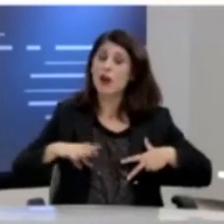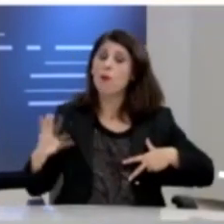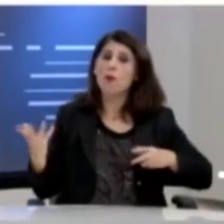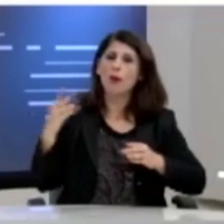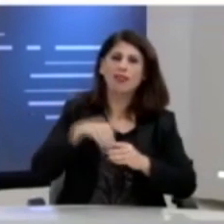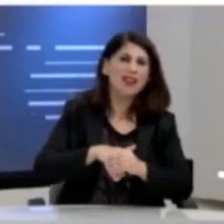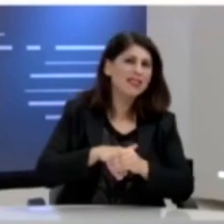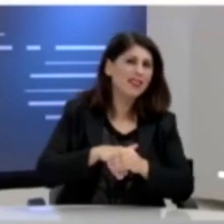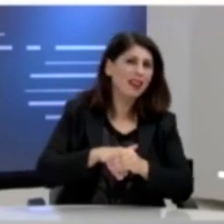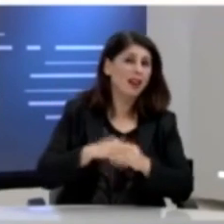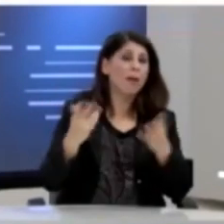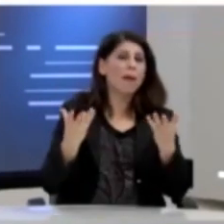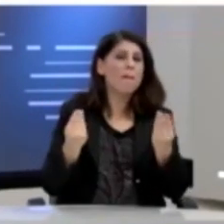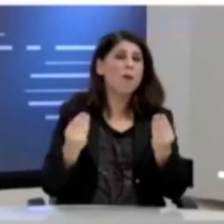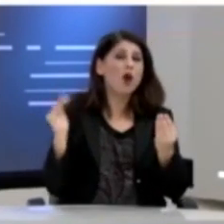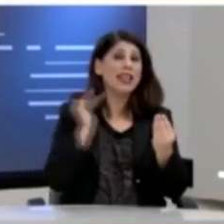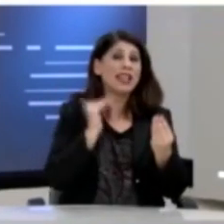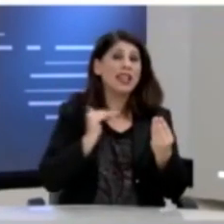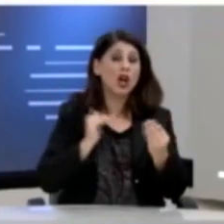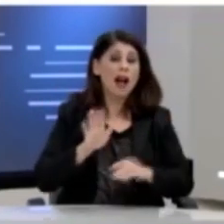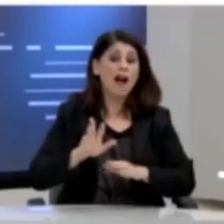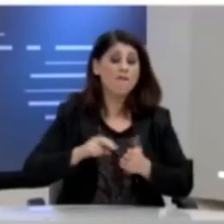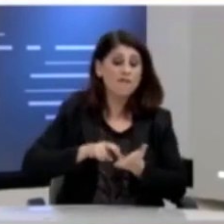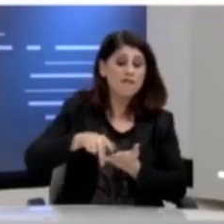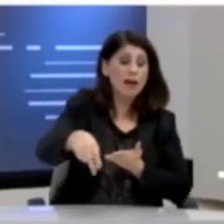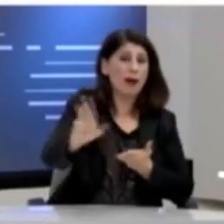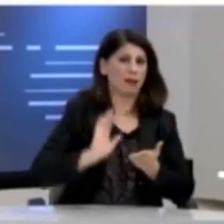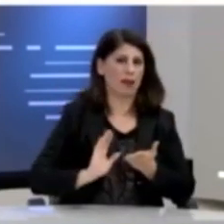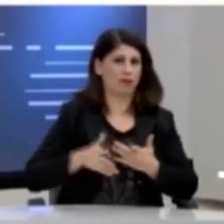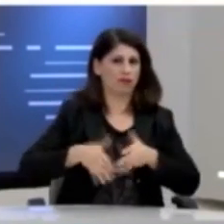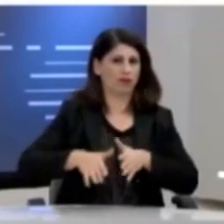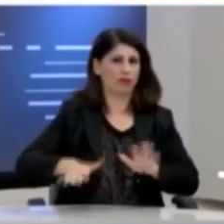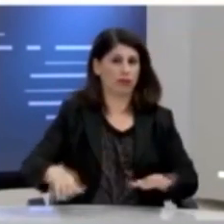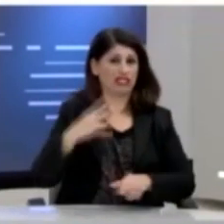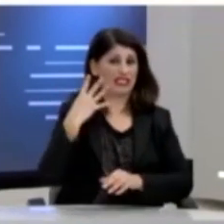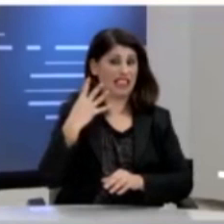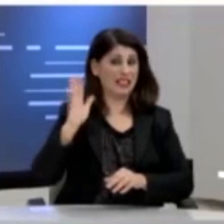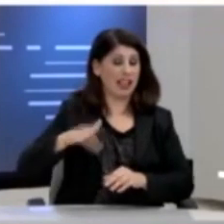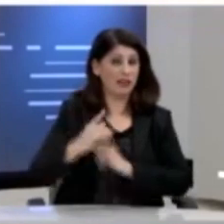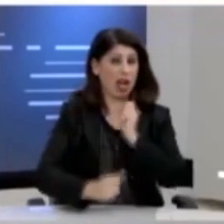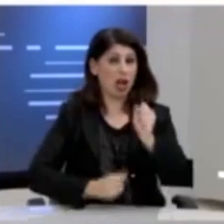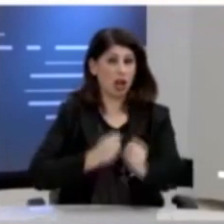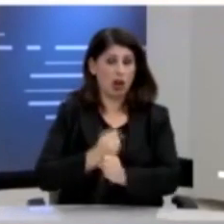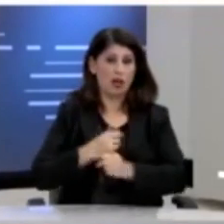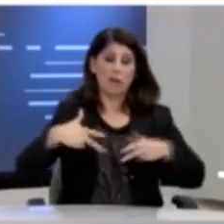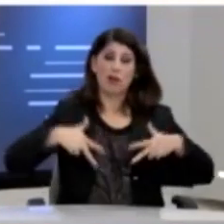κυβέρνησης, η οποία με πολύ γρήγορα βήματα προωθήθηκε αυτά τα 4 τελευταία χρόνια